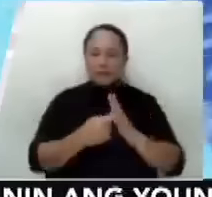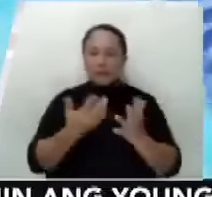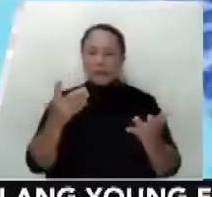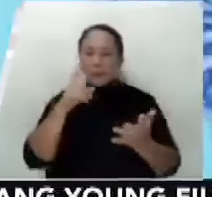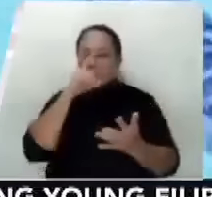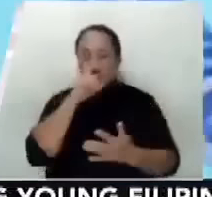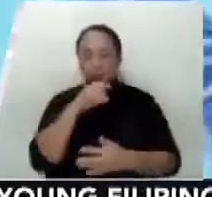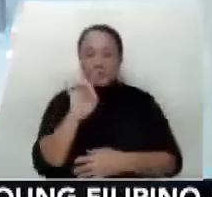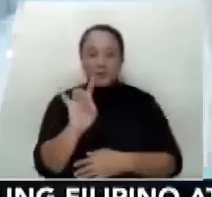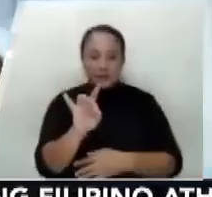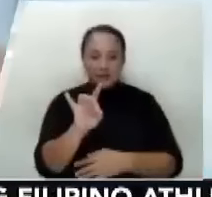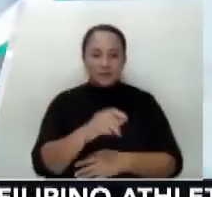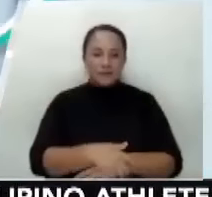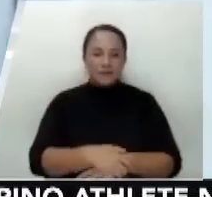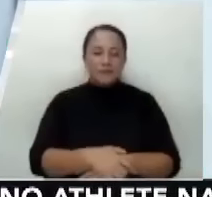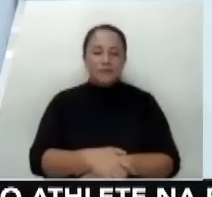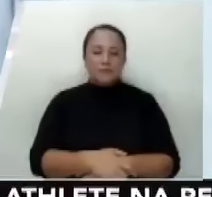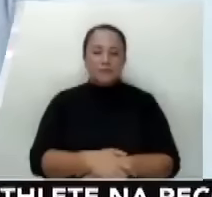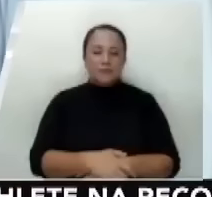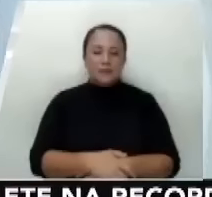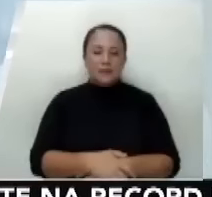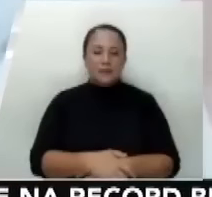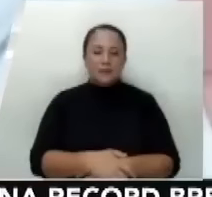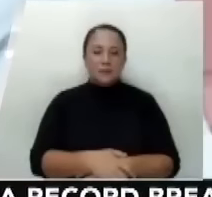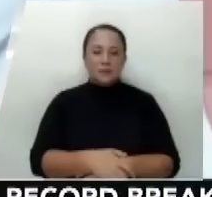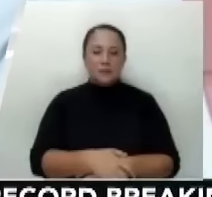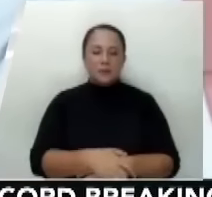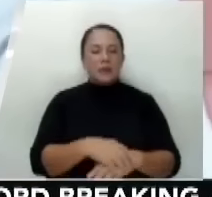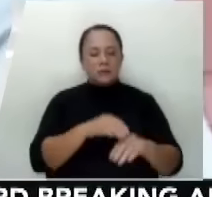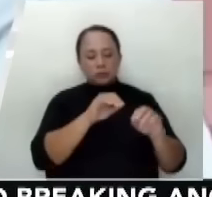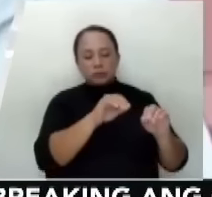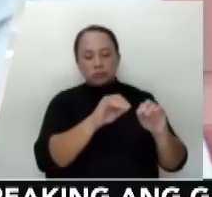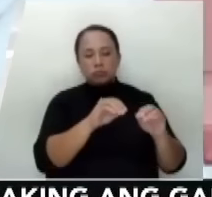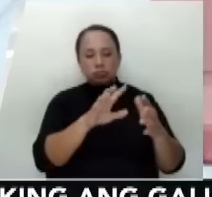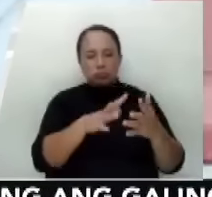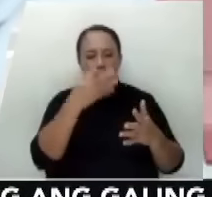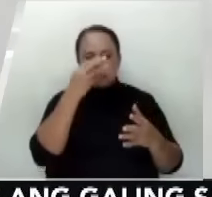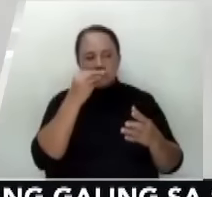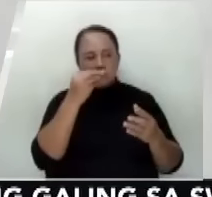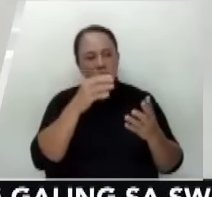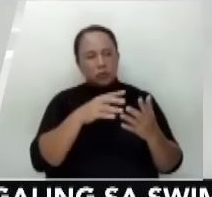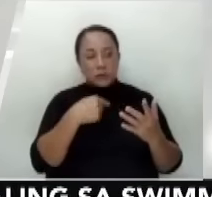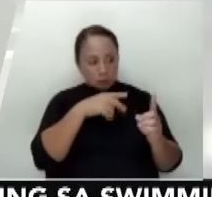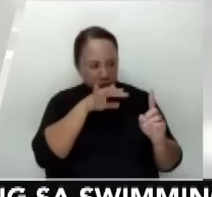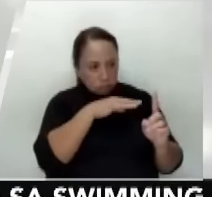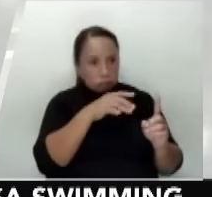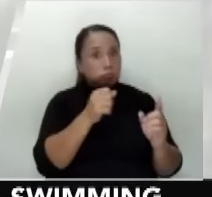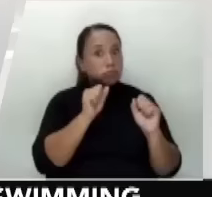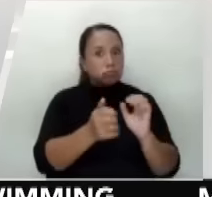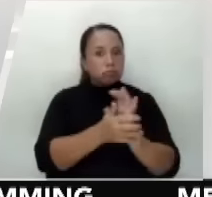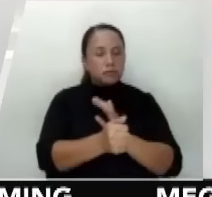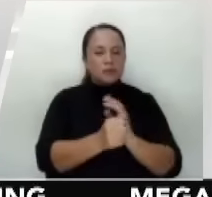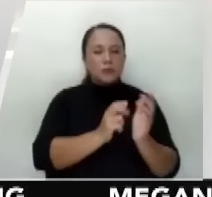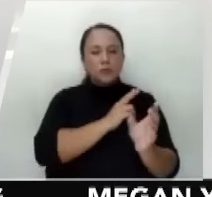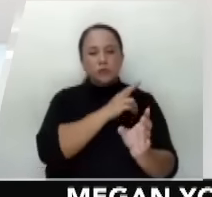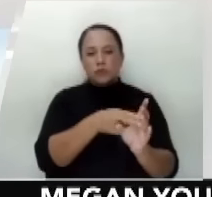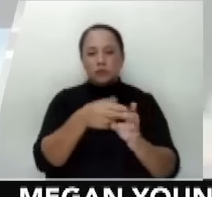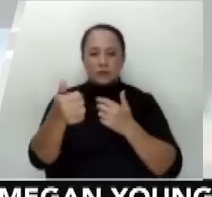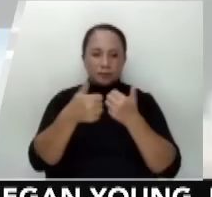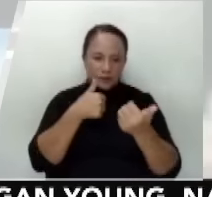old. Pina-learn to swim namin siya. Nakataan siya ng potential. Sinali na siya sa mga competitions.